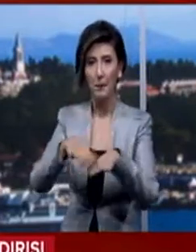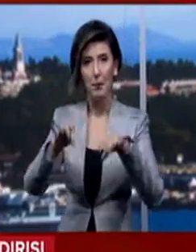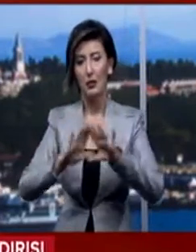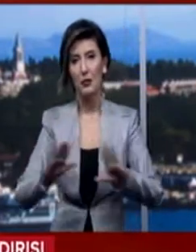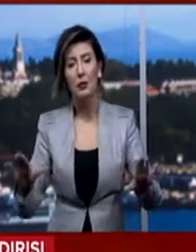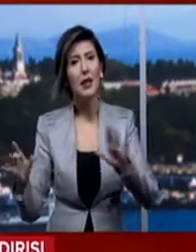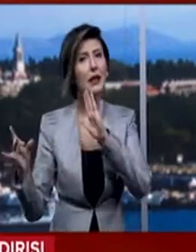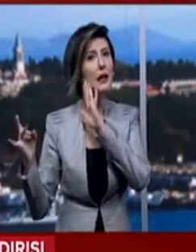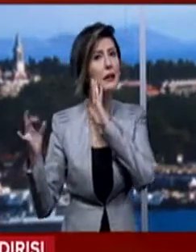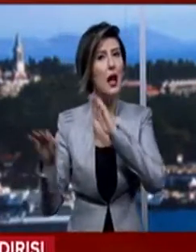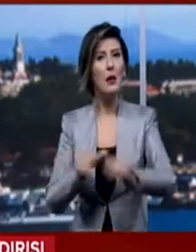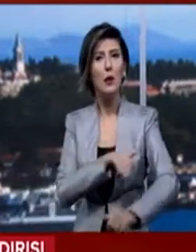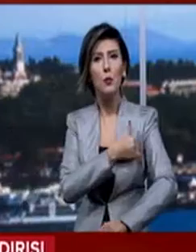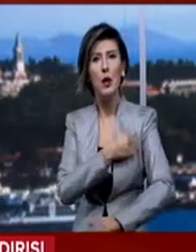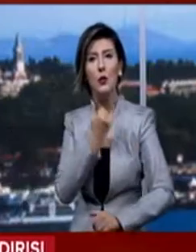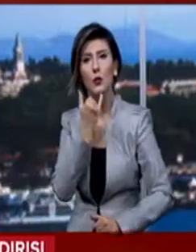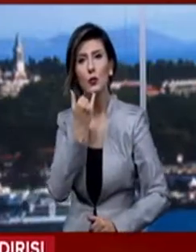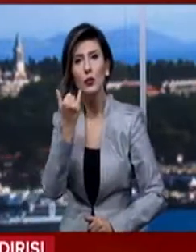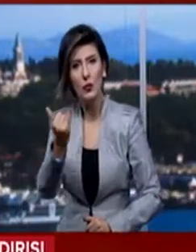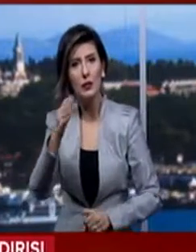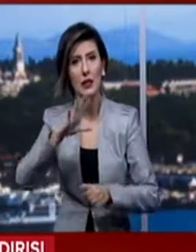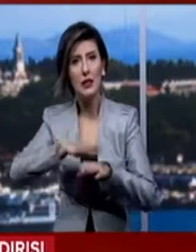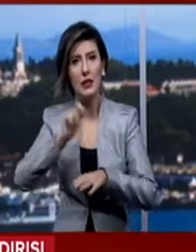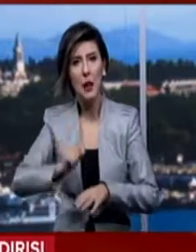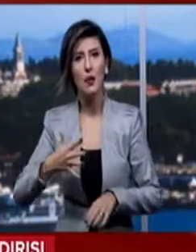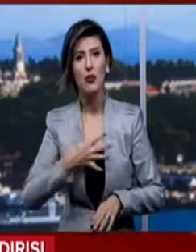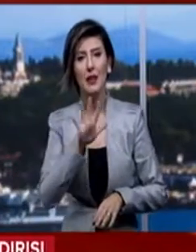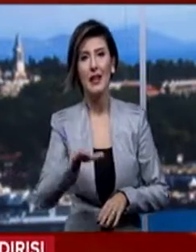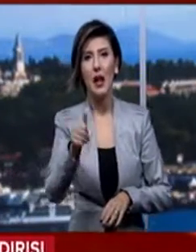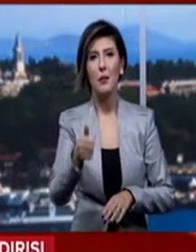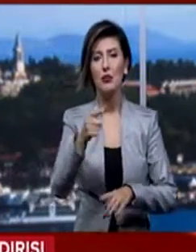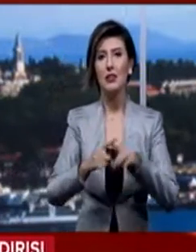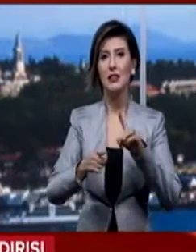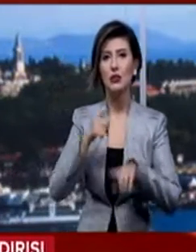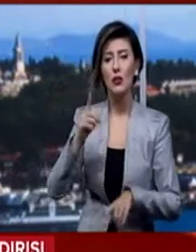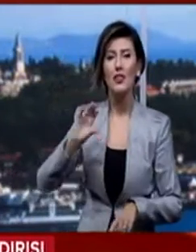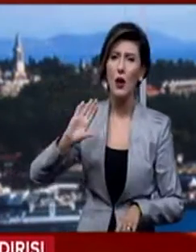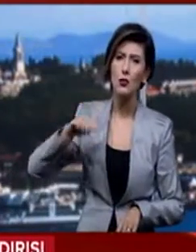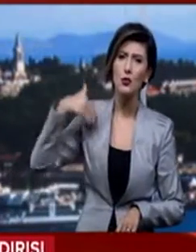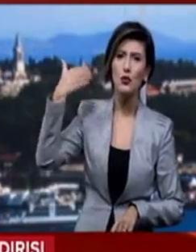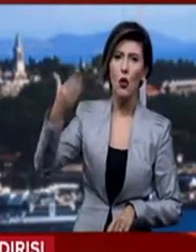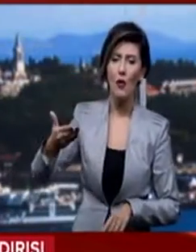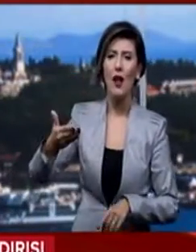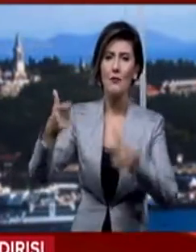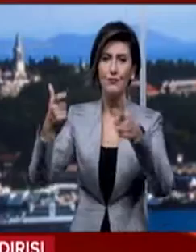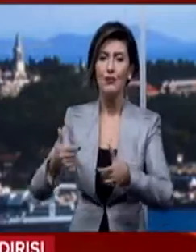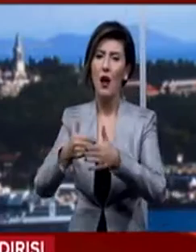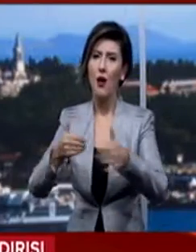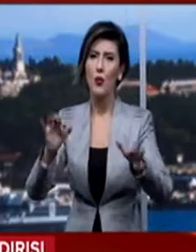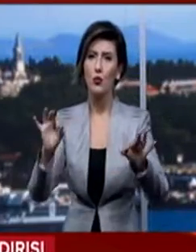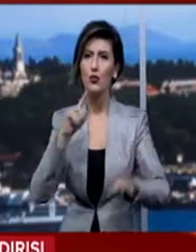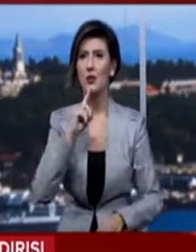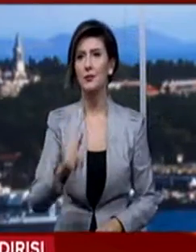iletti. Diyarbakır Barosu'nu da ziyaret edecek olan CHP Genel Başkanı Kemal Kılıçdaroğlu daha sonra kentten